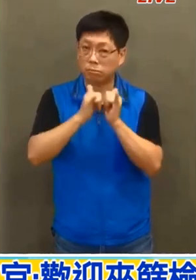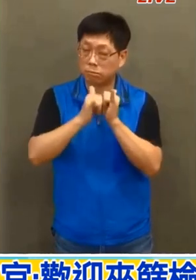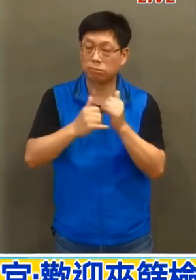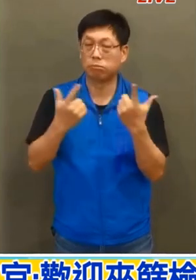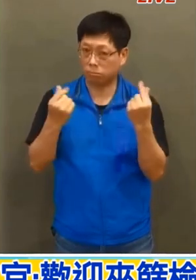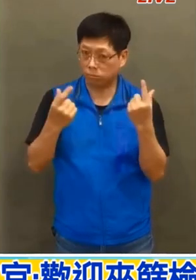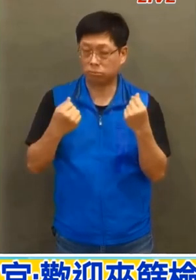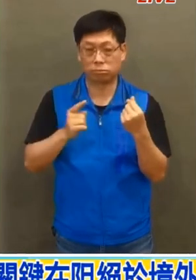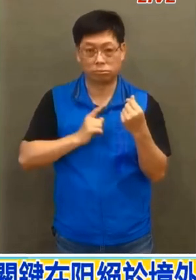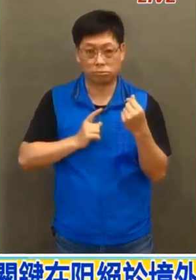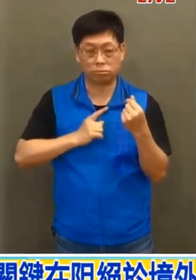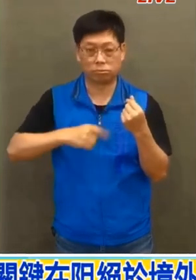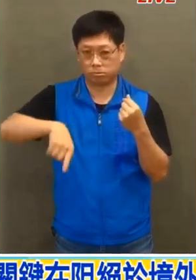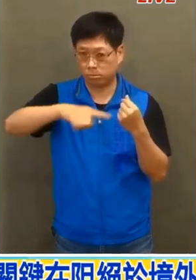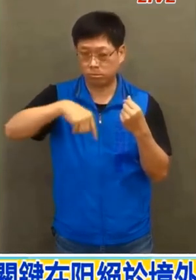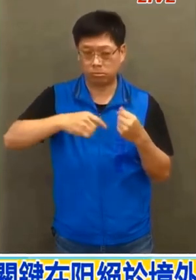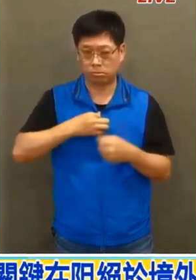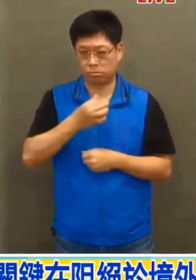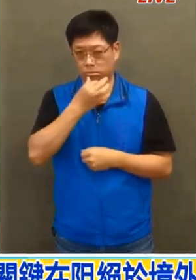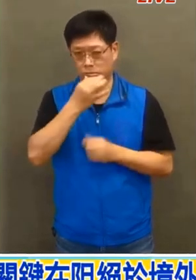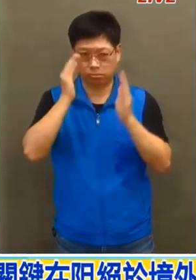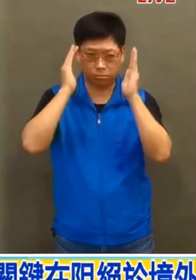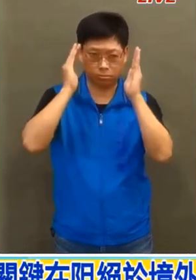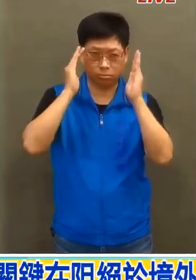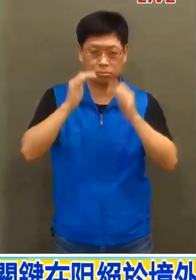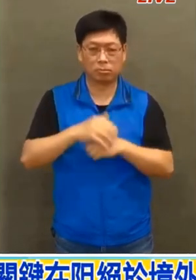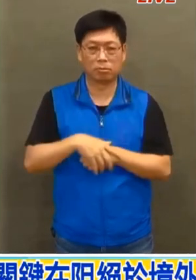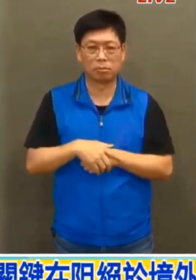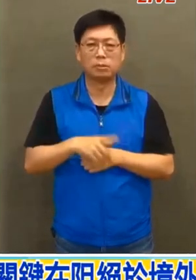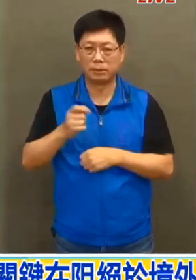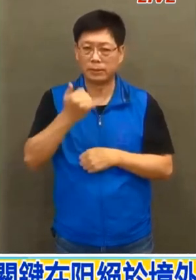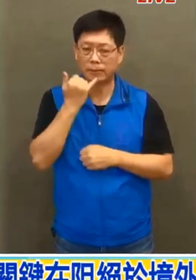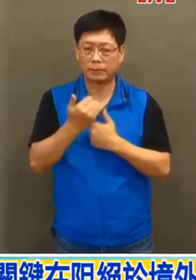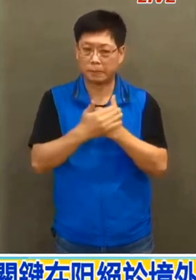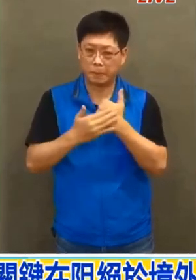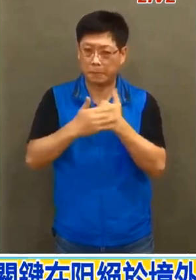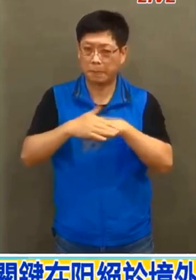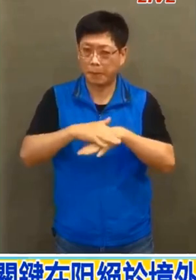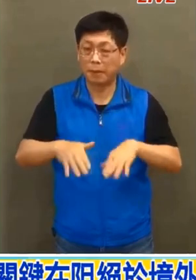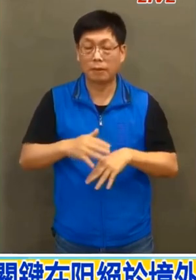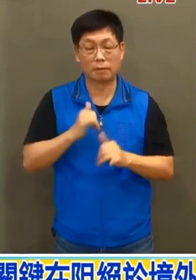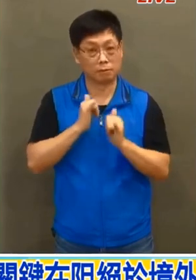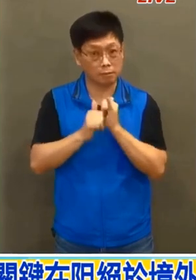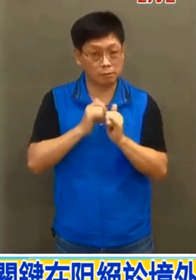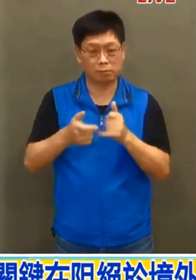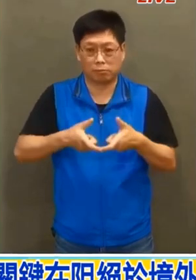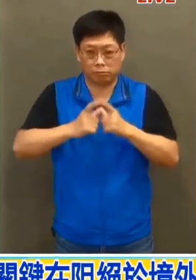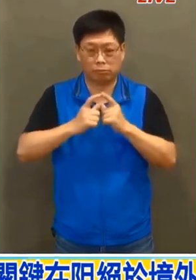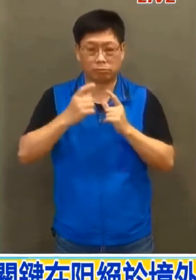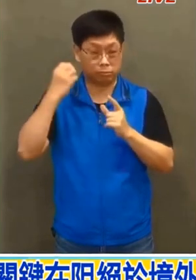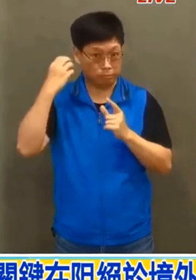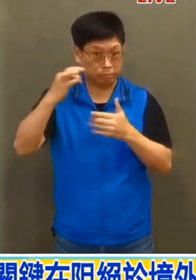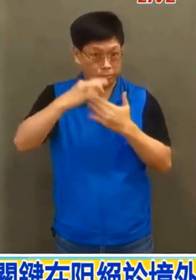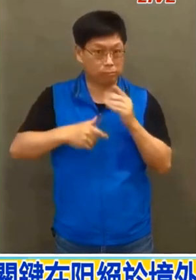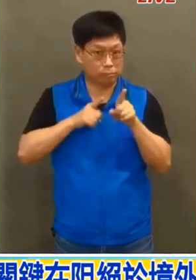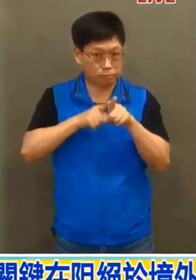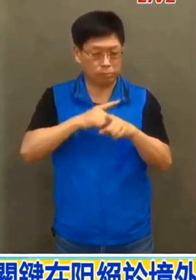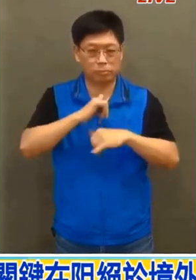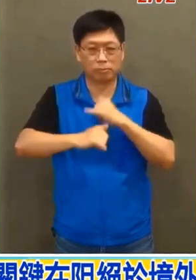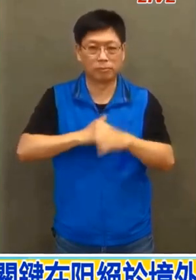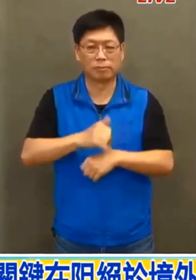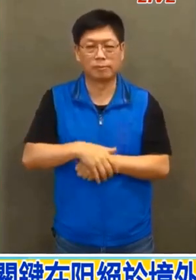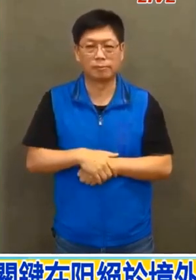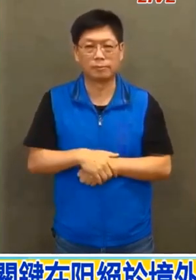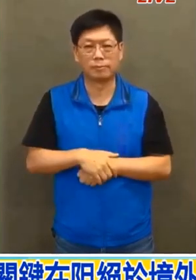然要有危机意识，才能够守住安全，民众才能够回到新形态的安全生